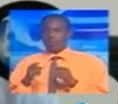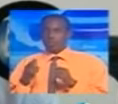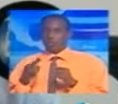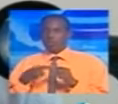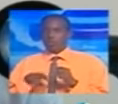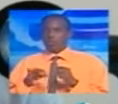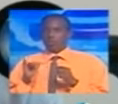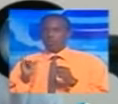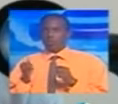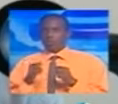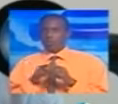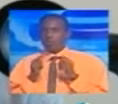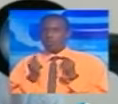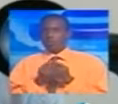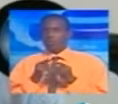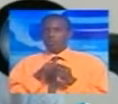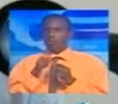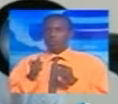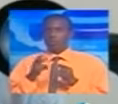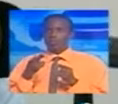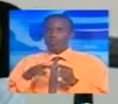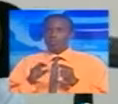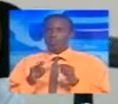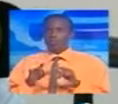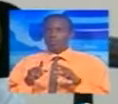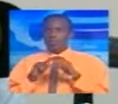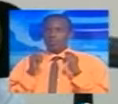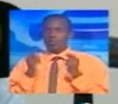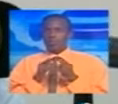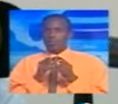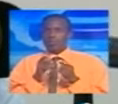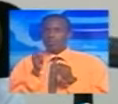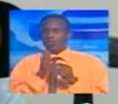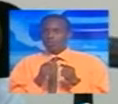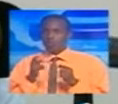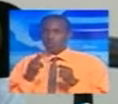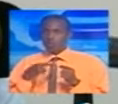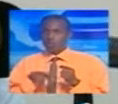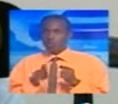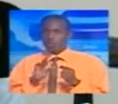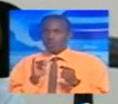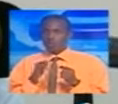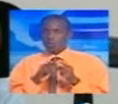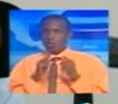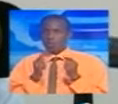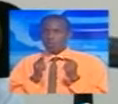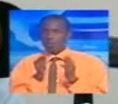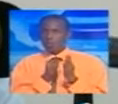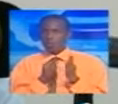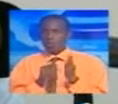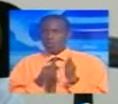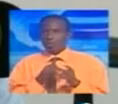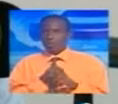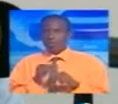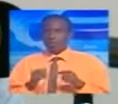efficiente et pertinente de correspondance administrative. La maîtrise des techniques de la rédaction administrative est